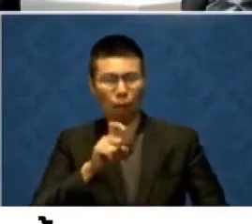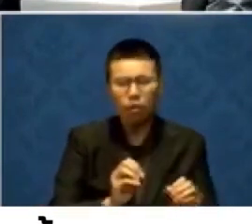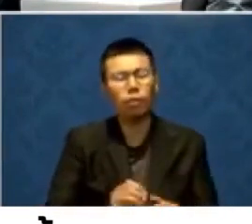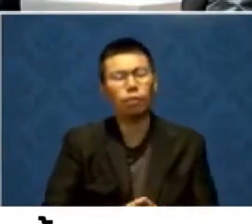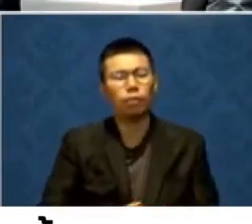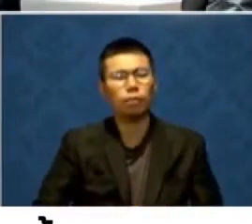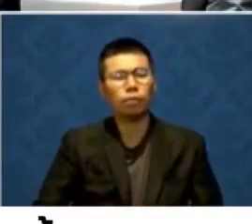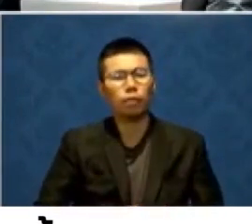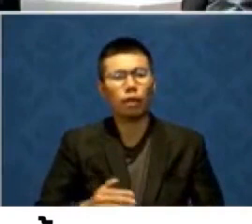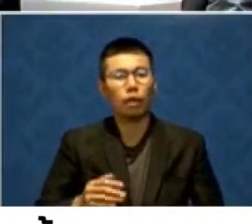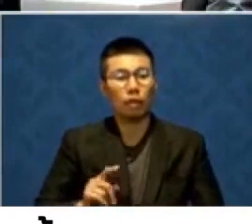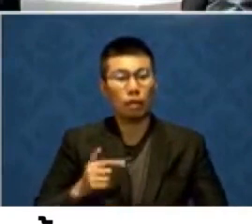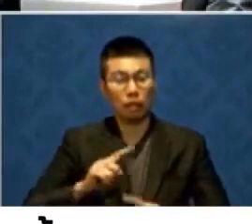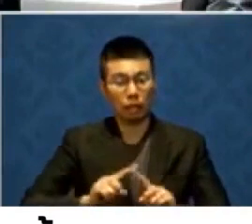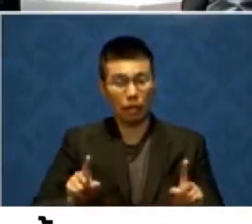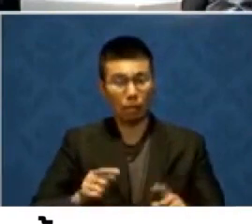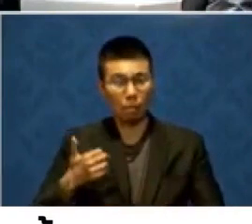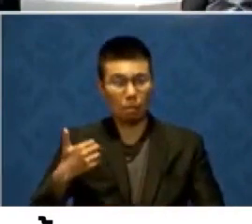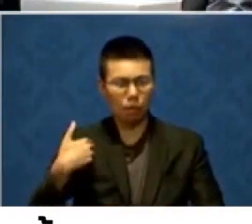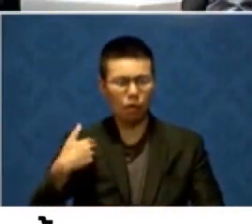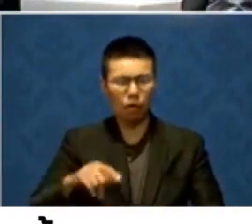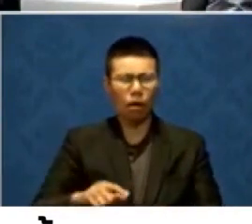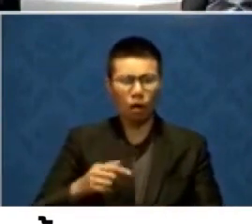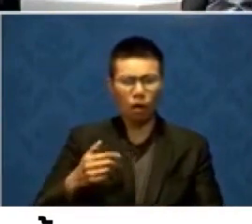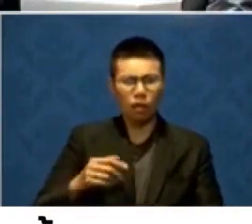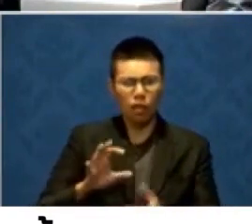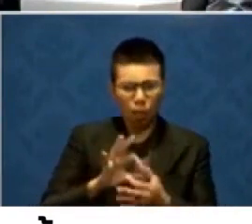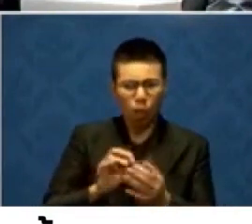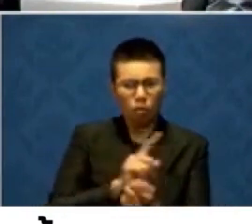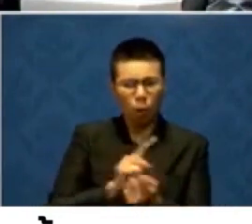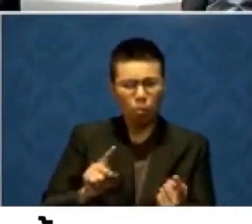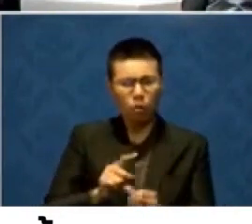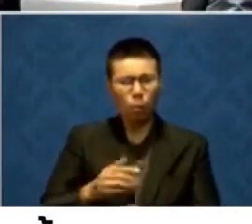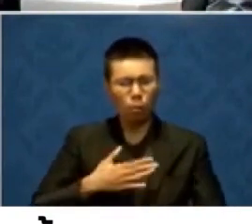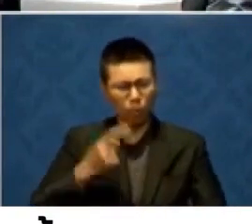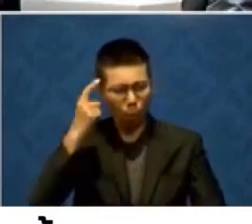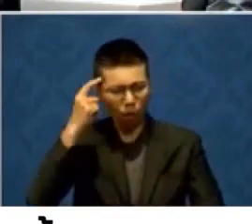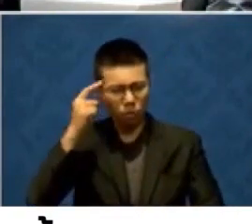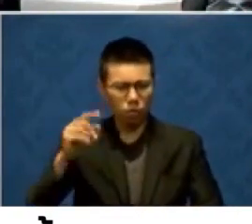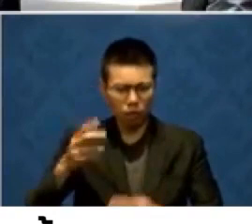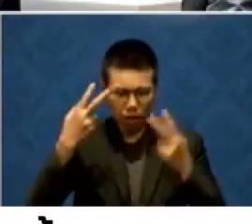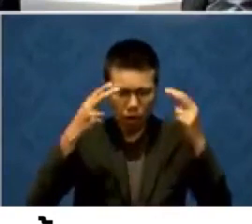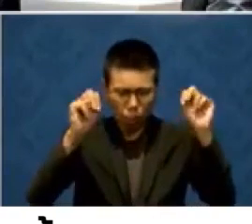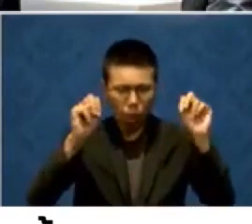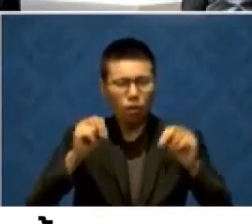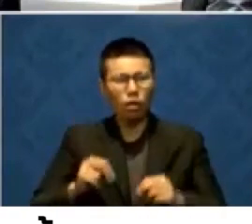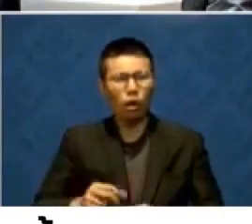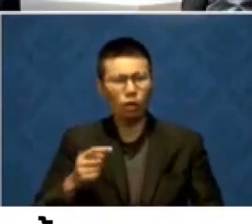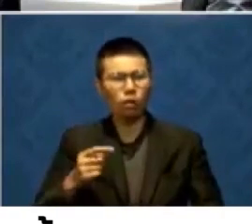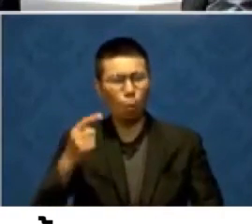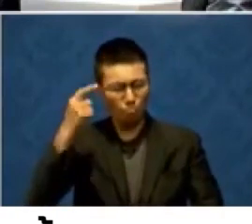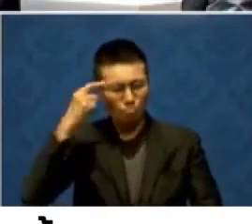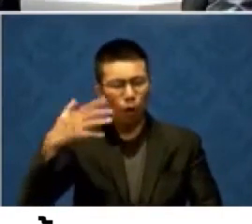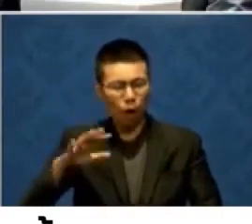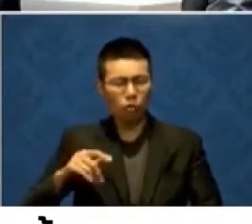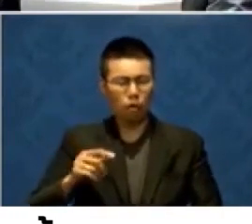ครับสิ่งที่มันกำลังเกิดขึ้นเป็นประเด็นในสังคมผมก็เชื่อว่าท่านนายกรัฐมนตรีพอคาดหมายได้อยู่แล้ว